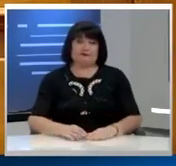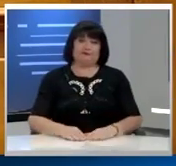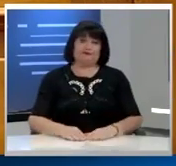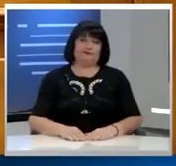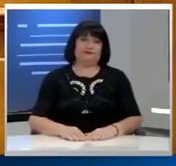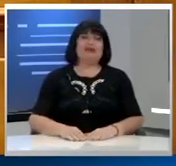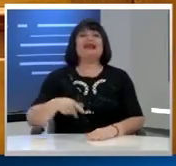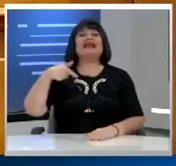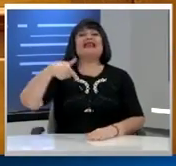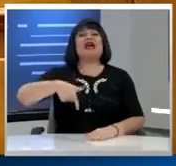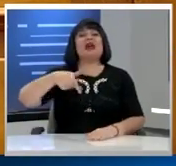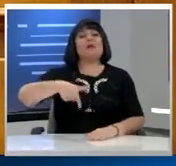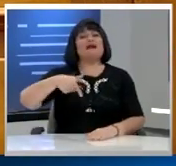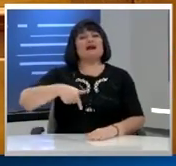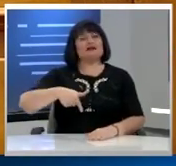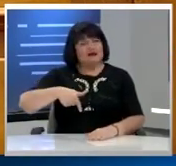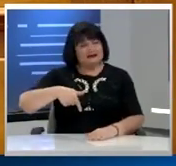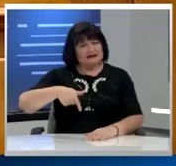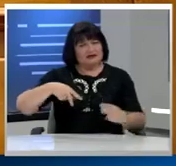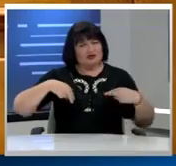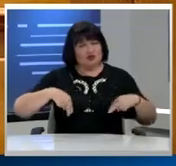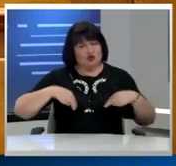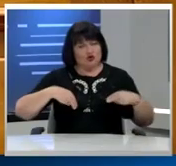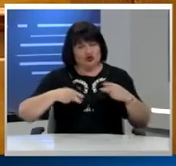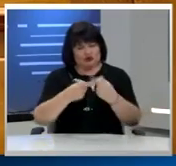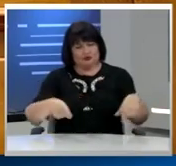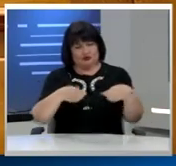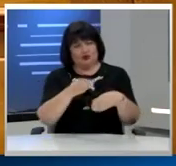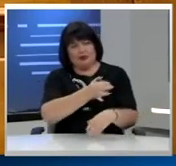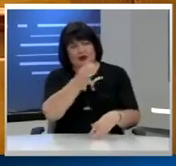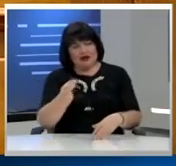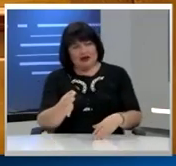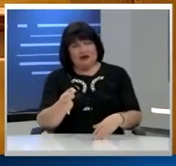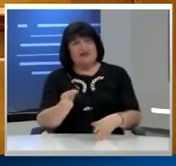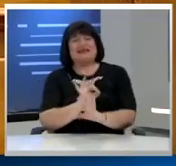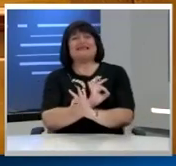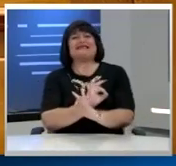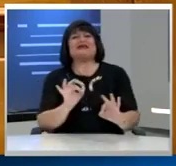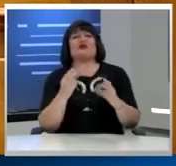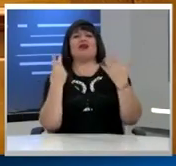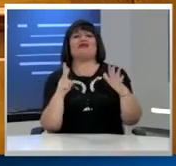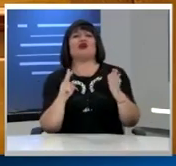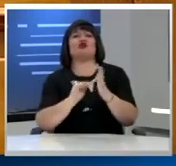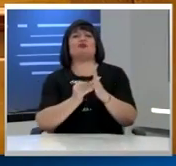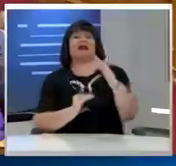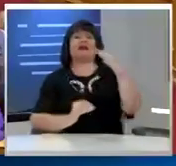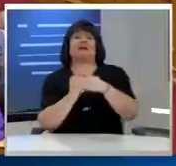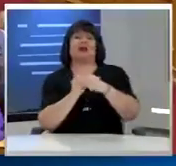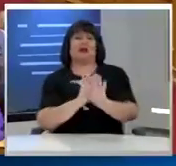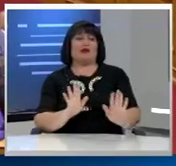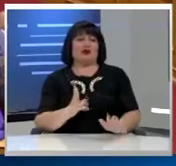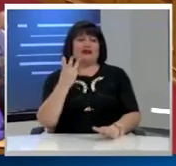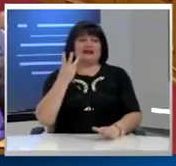κύριος Γεραπετρίτης στην αρμόδια Επιτροπή της Βουλής ότι αυτός ο αριθμός έχει κλειδώσει και δεν θα αυξηθεί. Μέσα